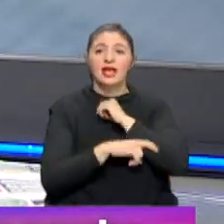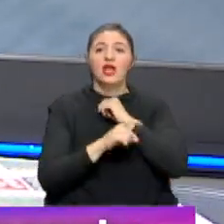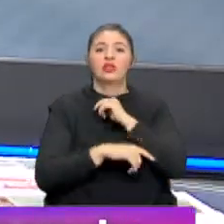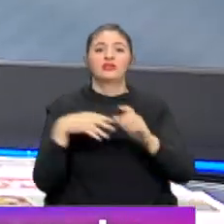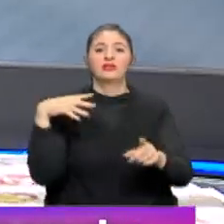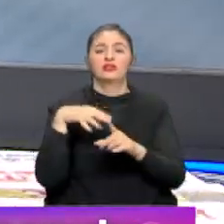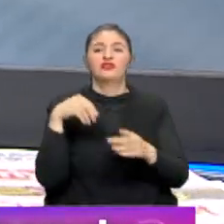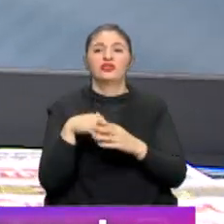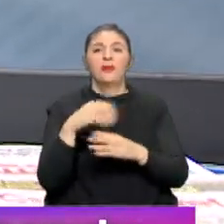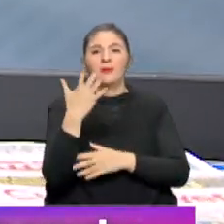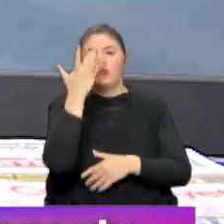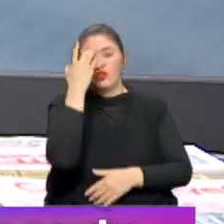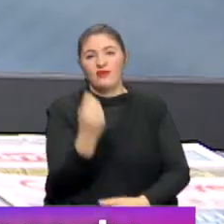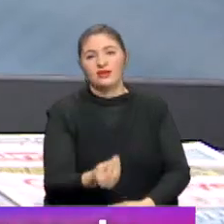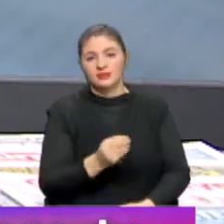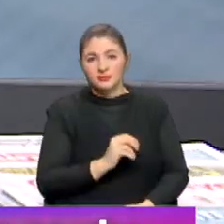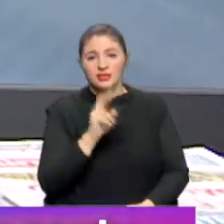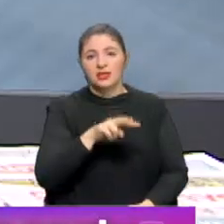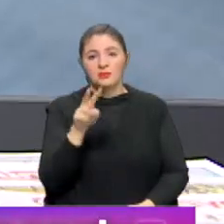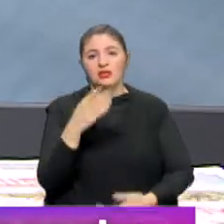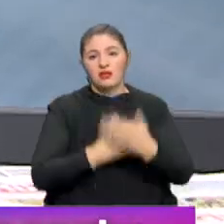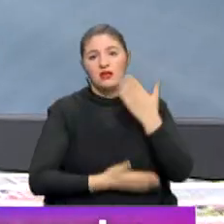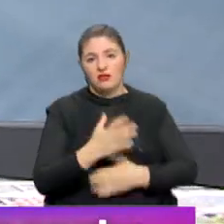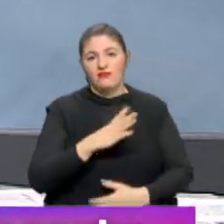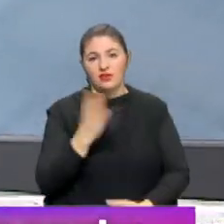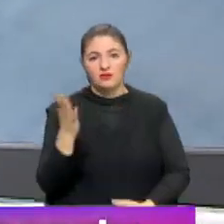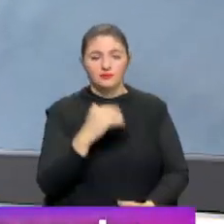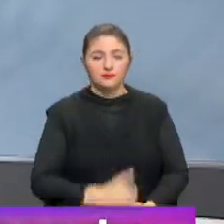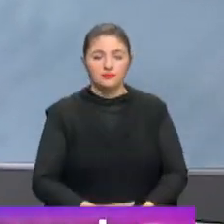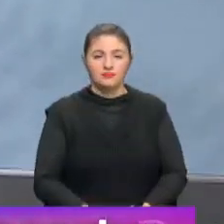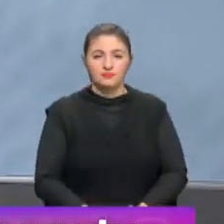saldırısında 5 şehit verdik 22'de yaralımız